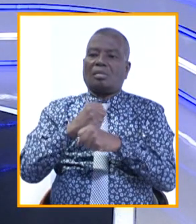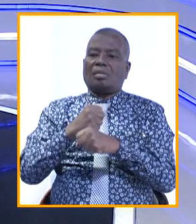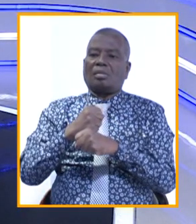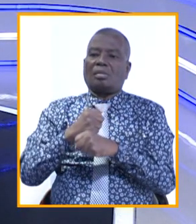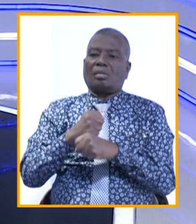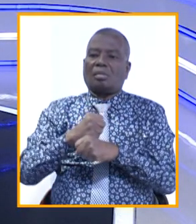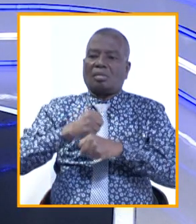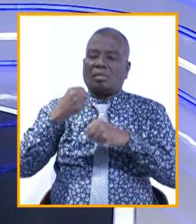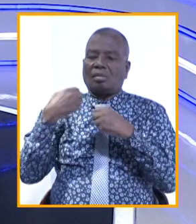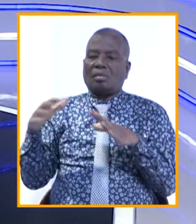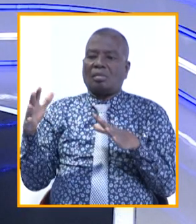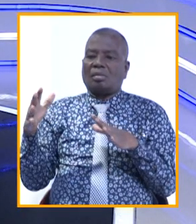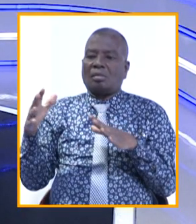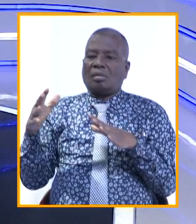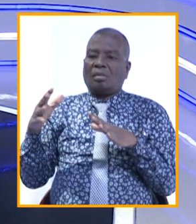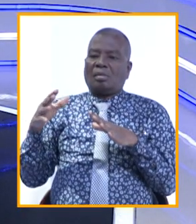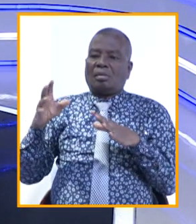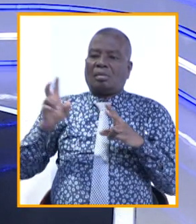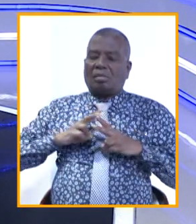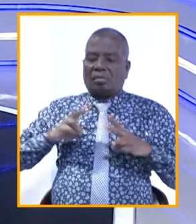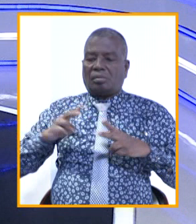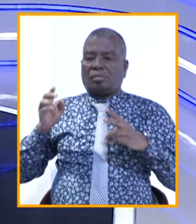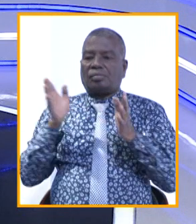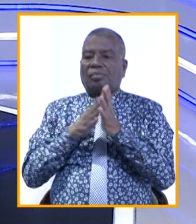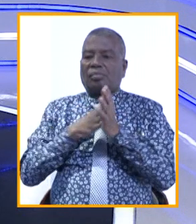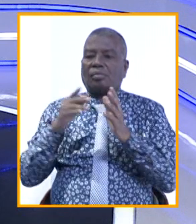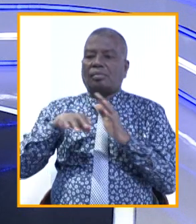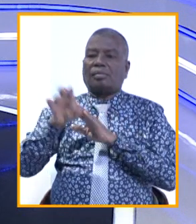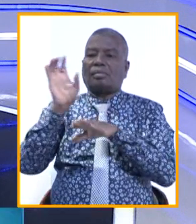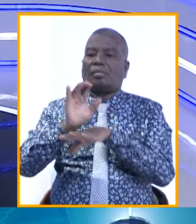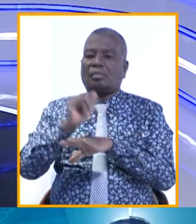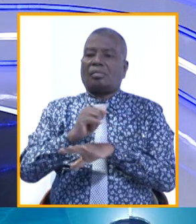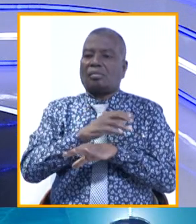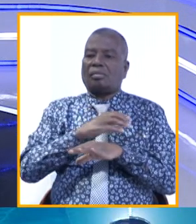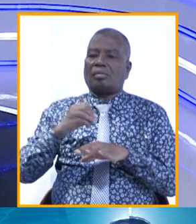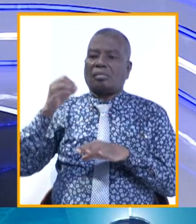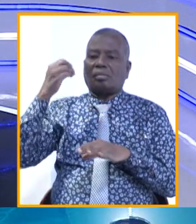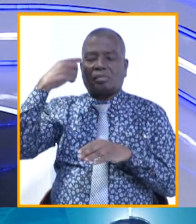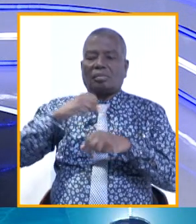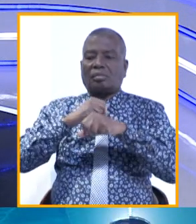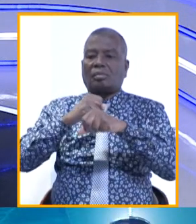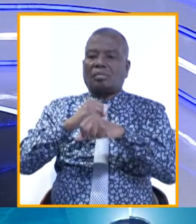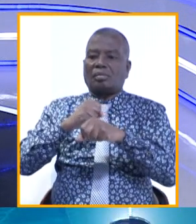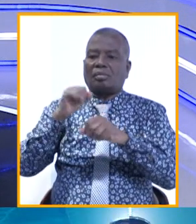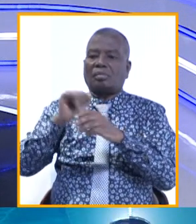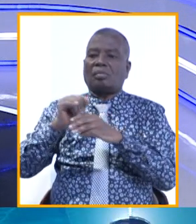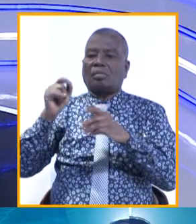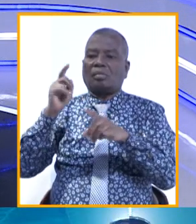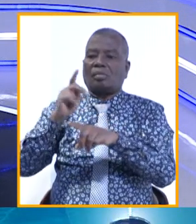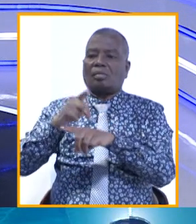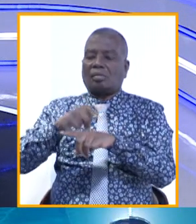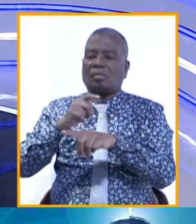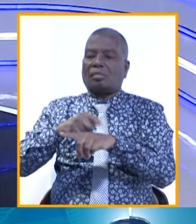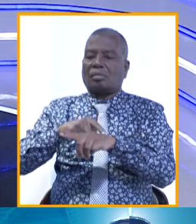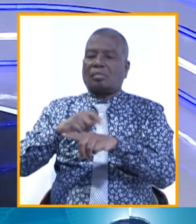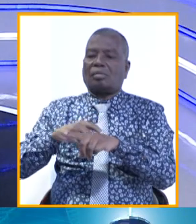Fin des vacances scolaires en Côte d'Ivoire depuis le 12 septembre dernier. Et pour sécuriser cette période de